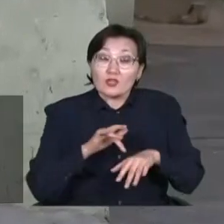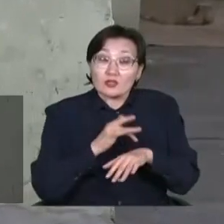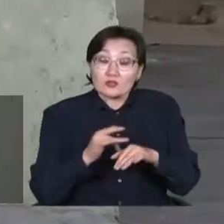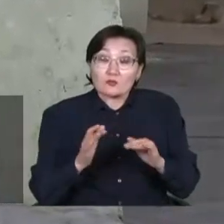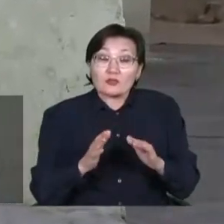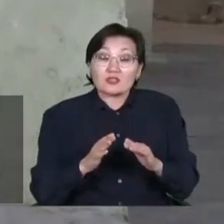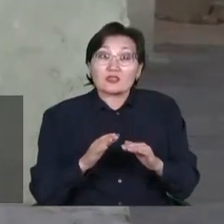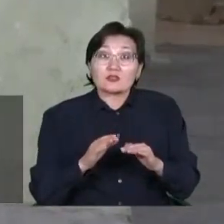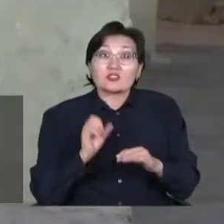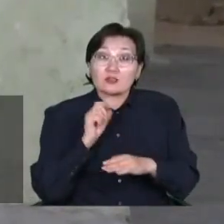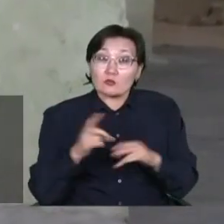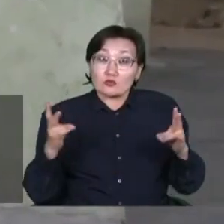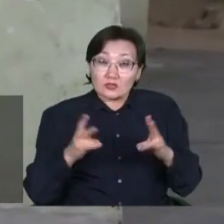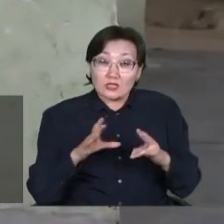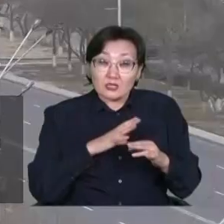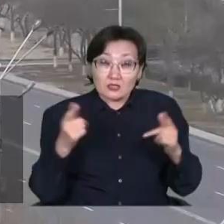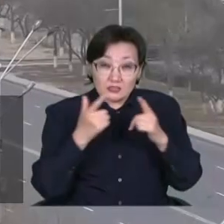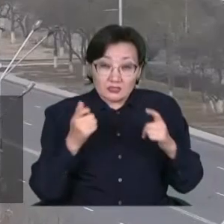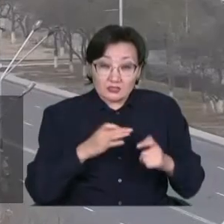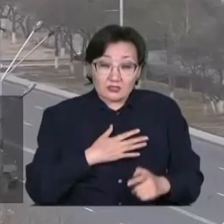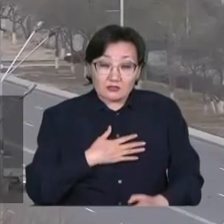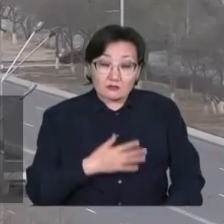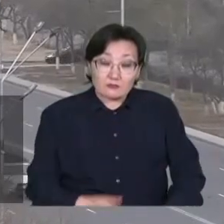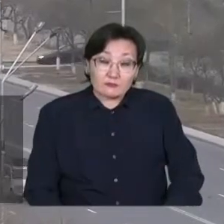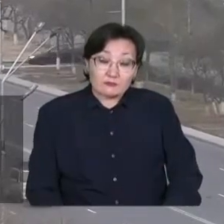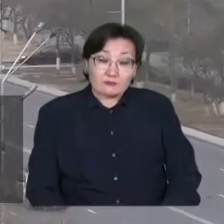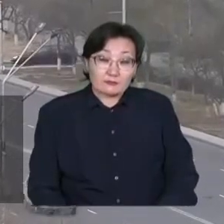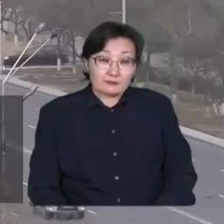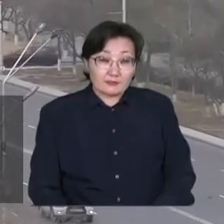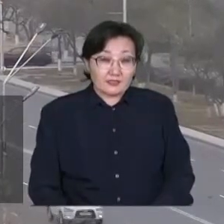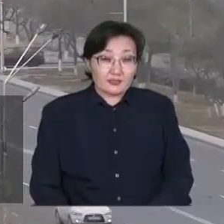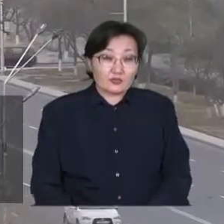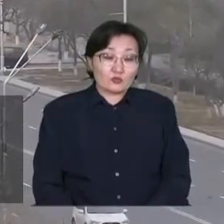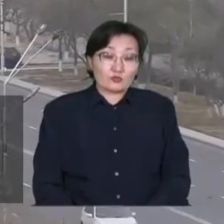керек екенін ескертеді. Жазира Қуанышбекқызы, Мұқағали Нұрдәулет, Алматы телеарнасы, Ақтау.